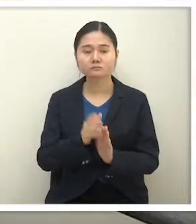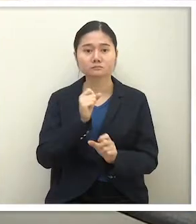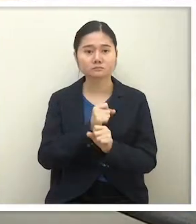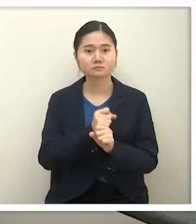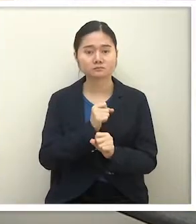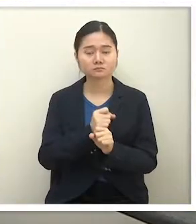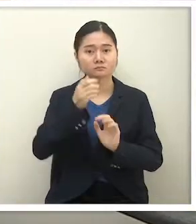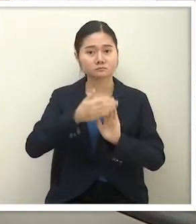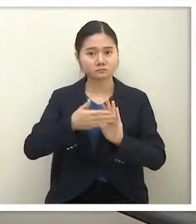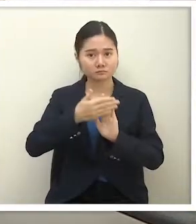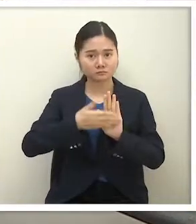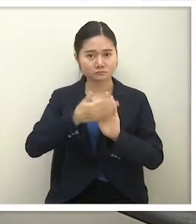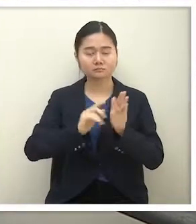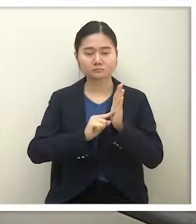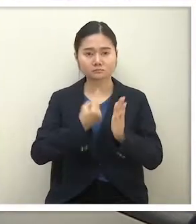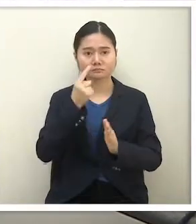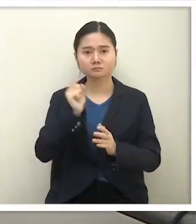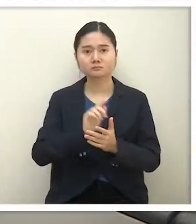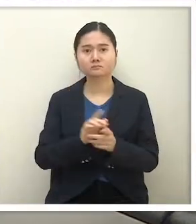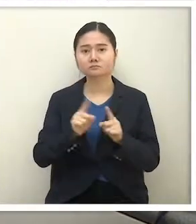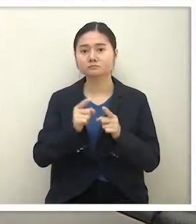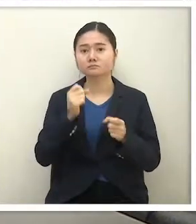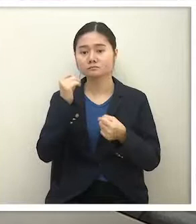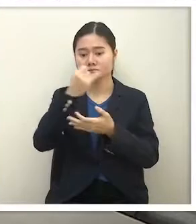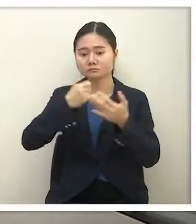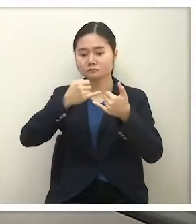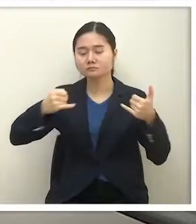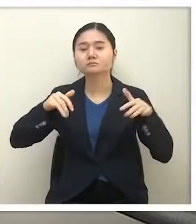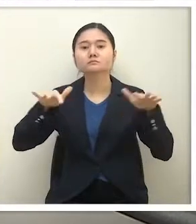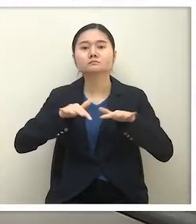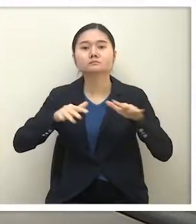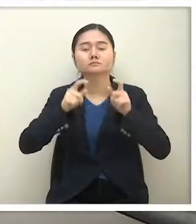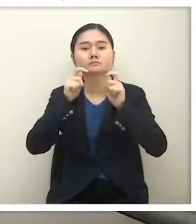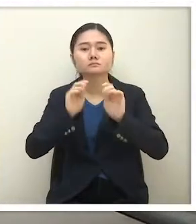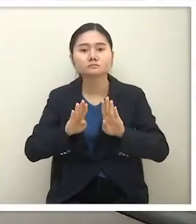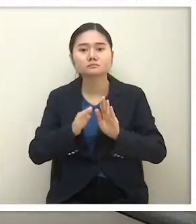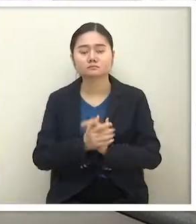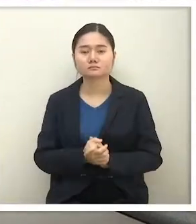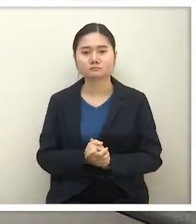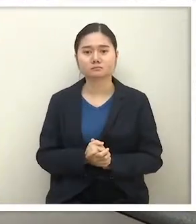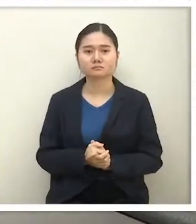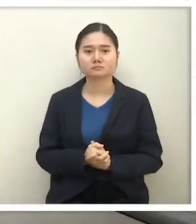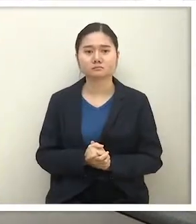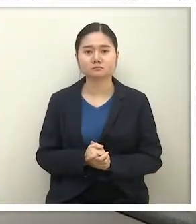เนี่ยขั้นแรกเนี่ยเขาจะเริ่มร่างลายเส้นก่อนเขาจะดีไซน์ลายเส้นก่อน